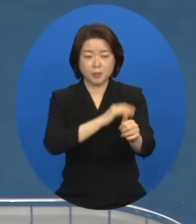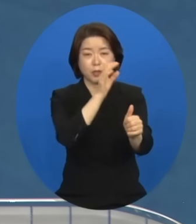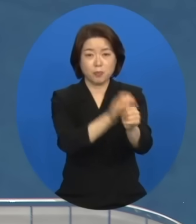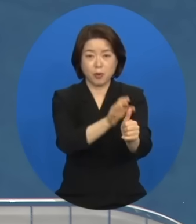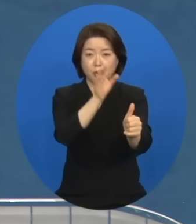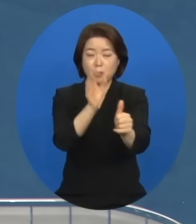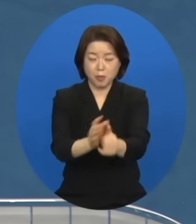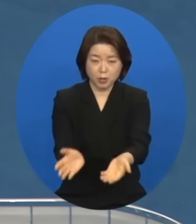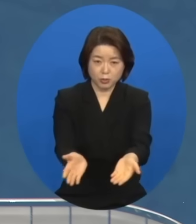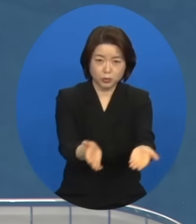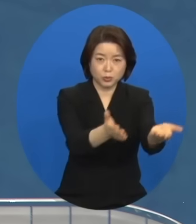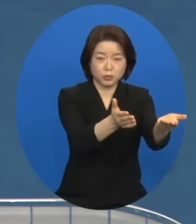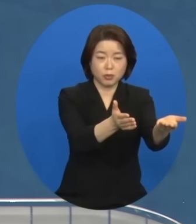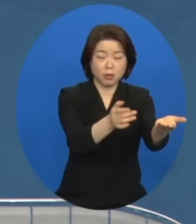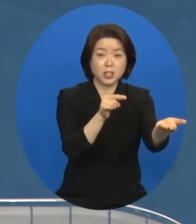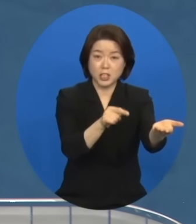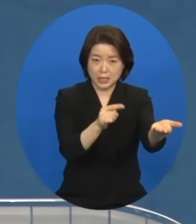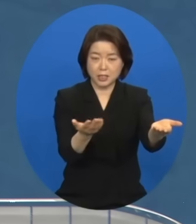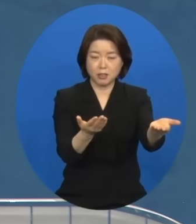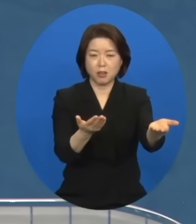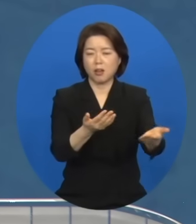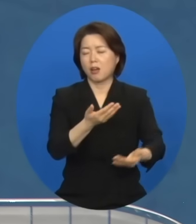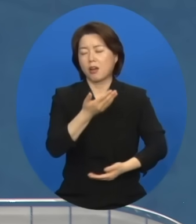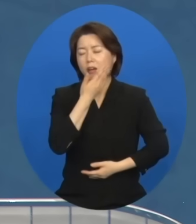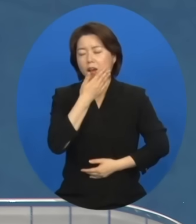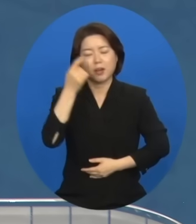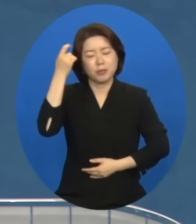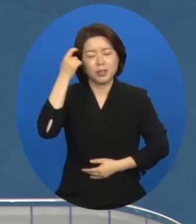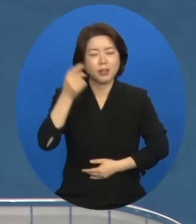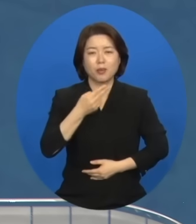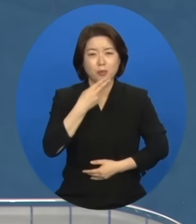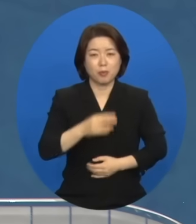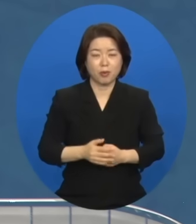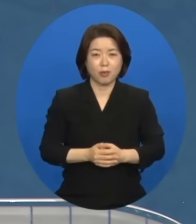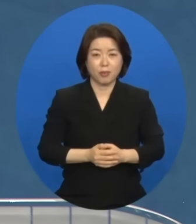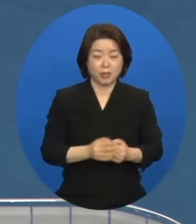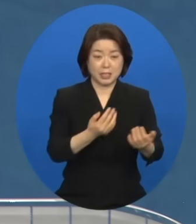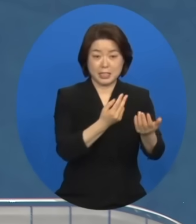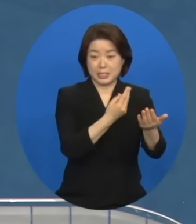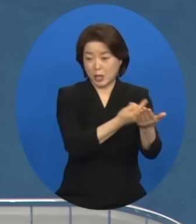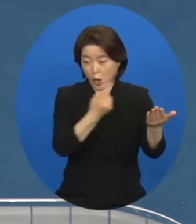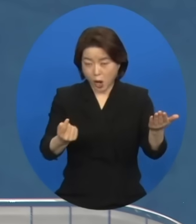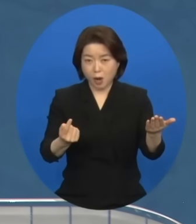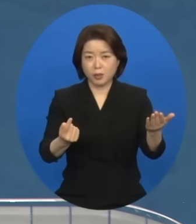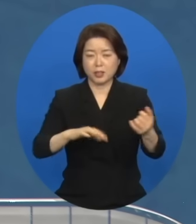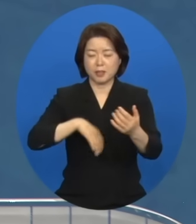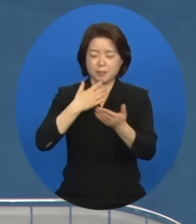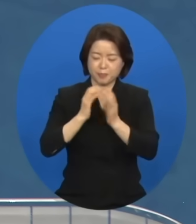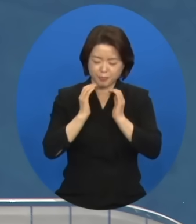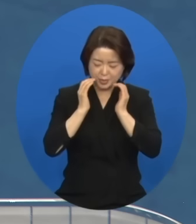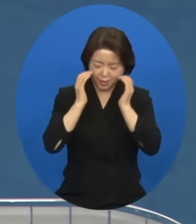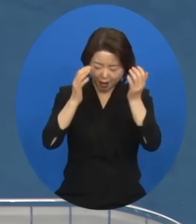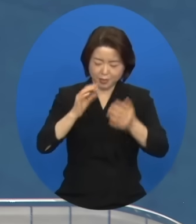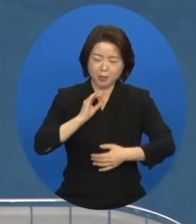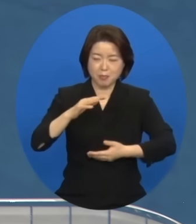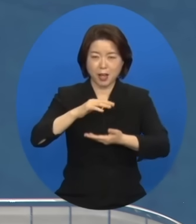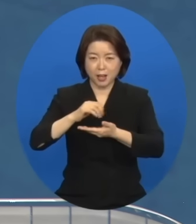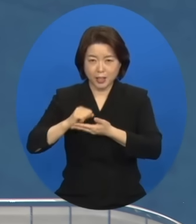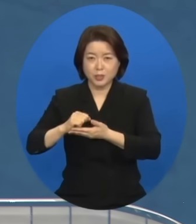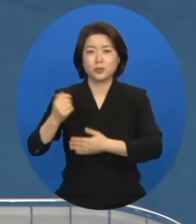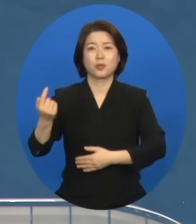것으로 인하여 조금도 아깝지 않았고 선교지를 떠날 때 감격할 수 있었습니다.